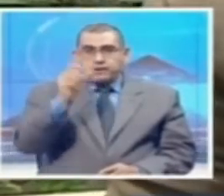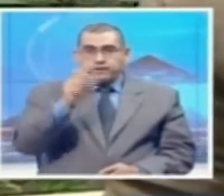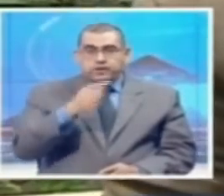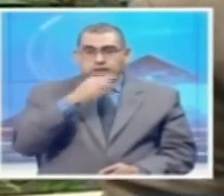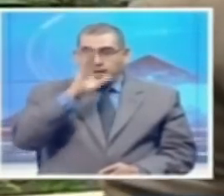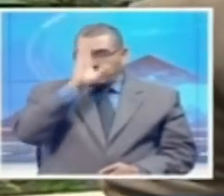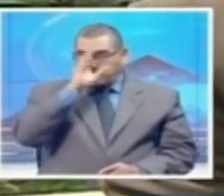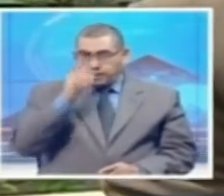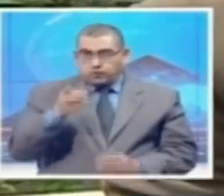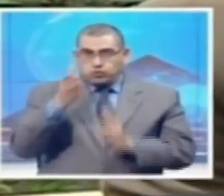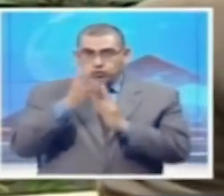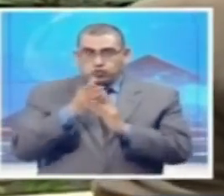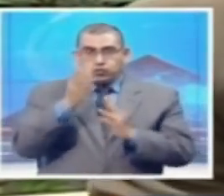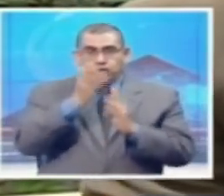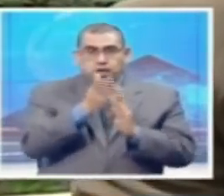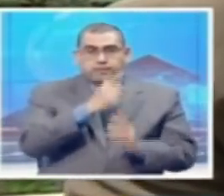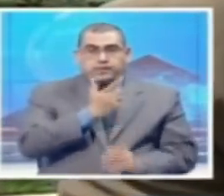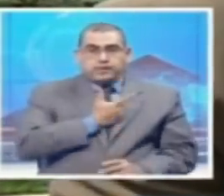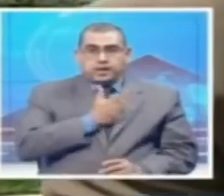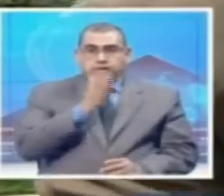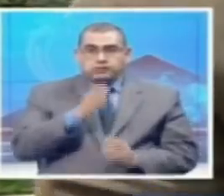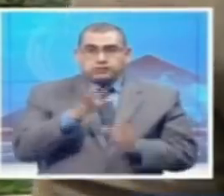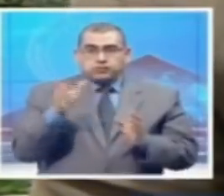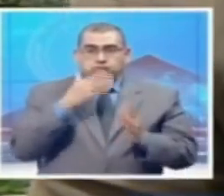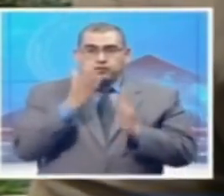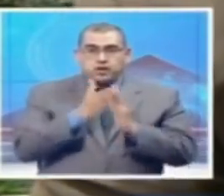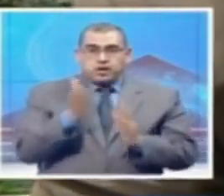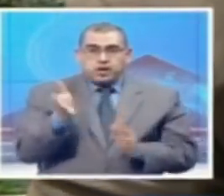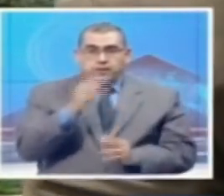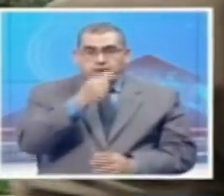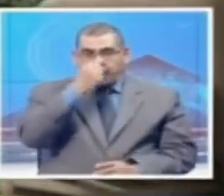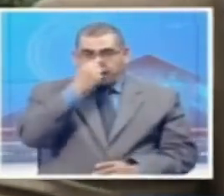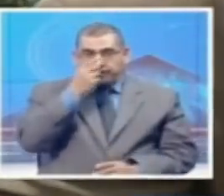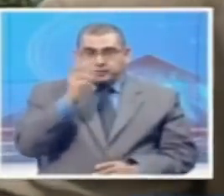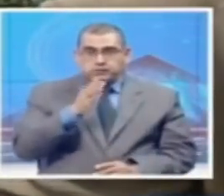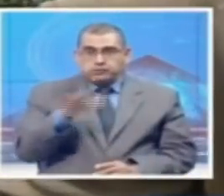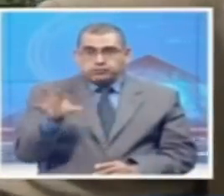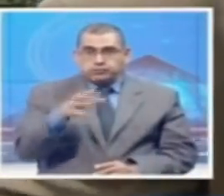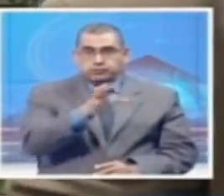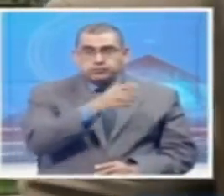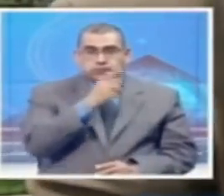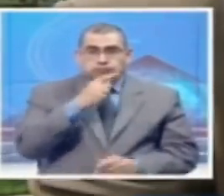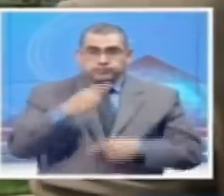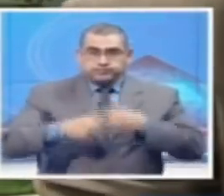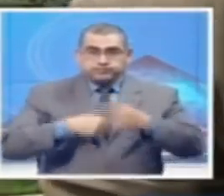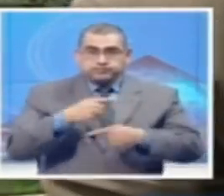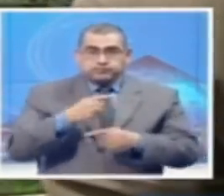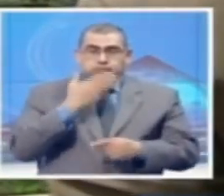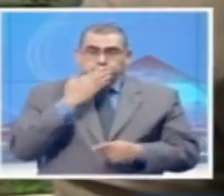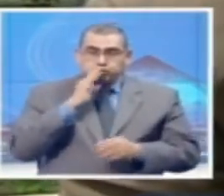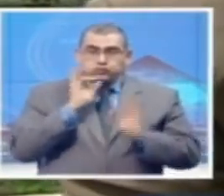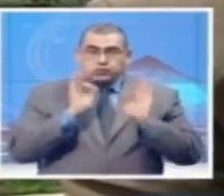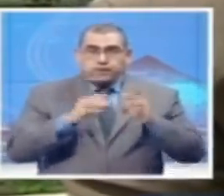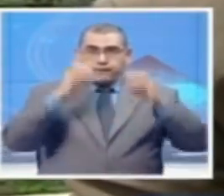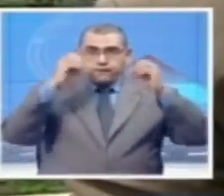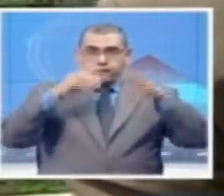الاثنين ونصهم بيجي يوم الثلاث والنص الثاني بيجي يوم الخميس. بالتالي بفضل الله تعالى الكثافة